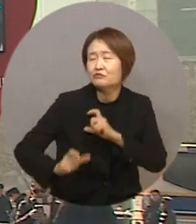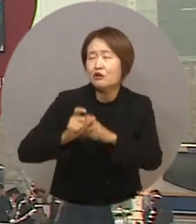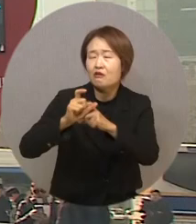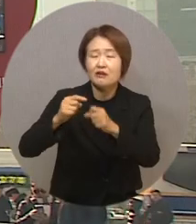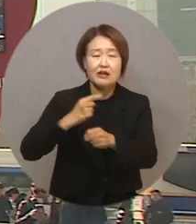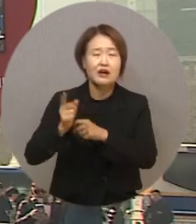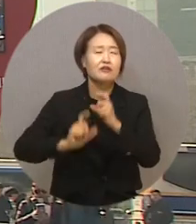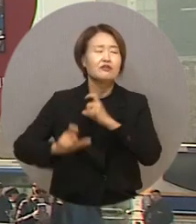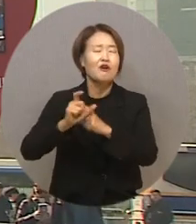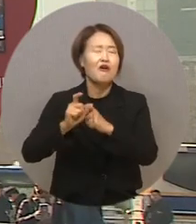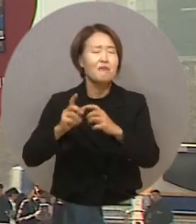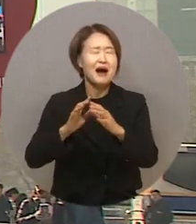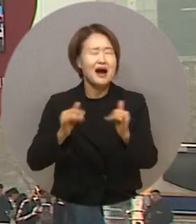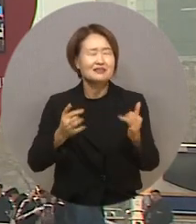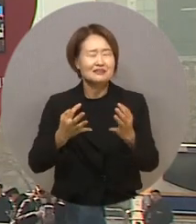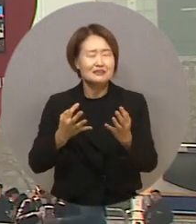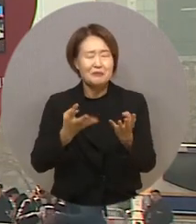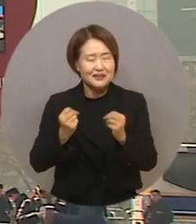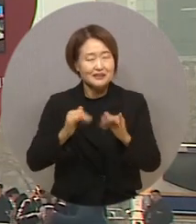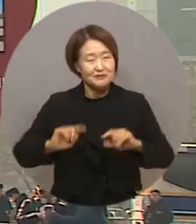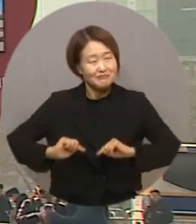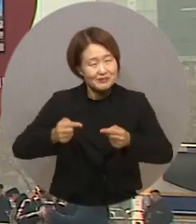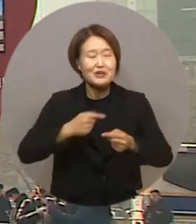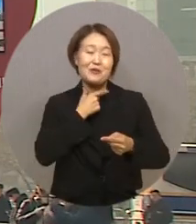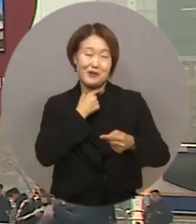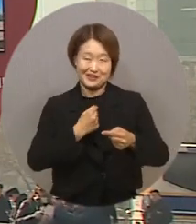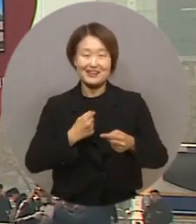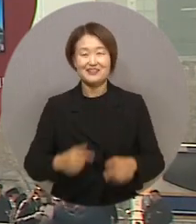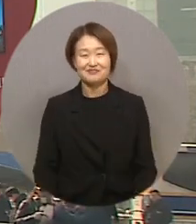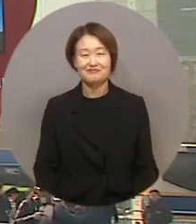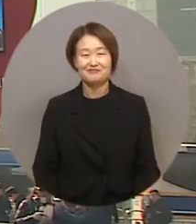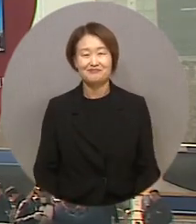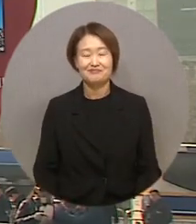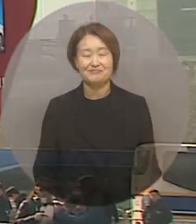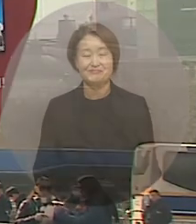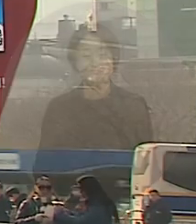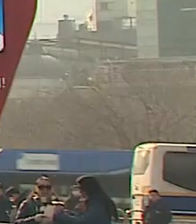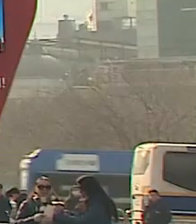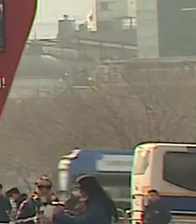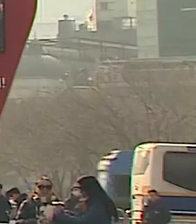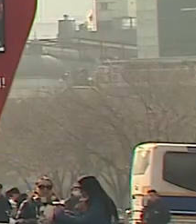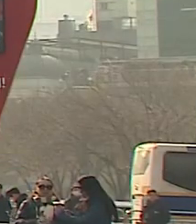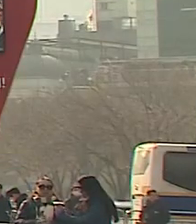더 많은 마음들이 모이기를 기대해봅니다. 복지TV 뉴스 김은별입니다.